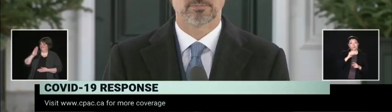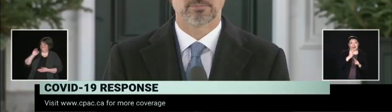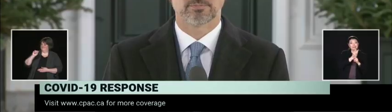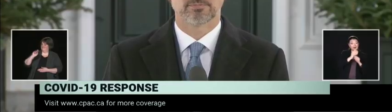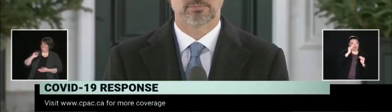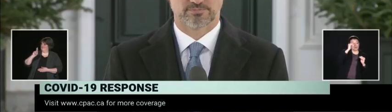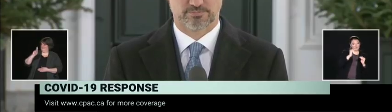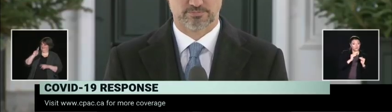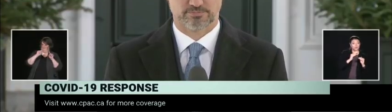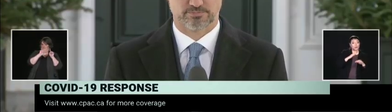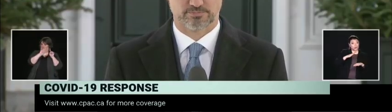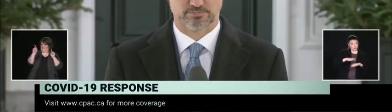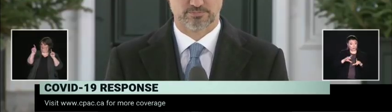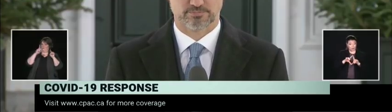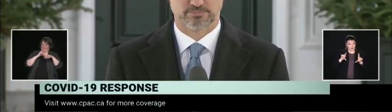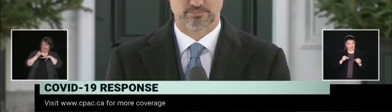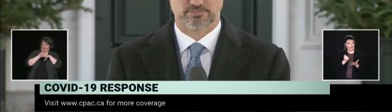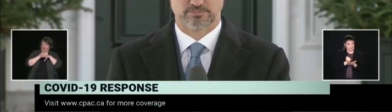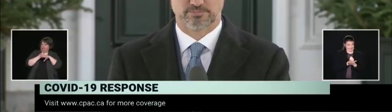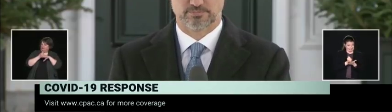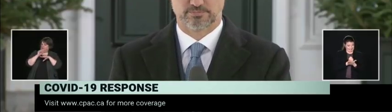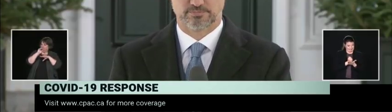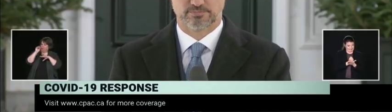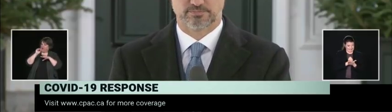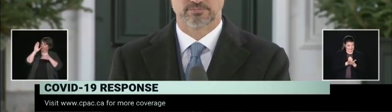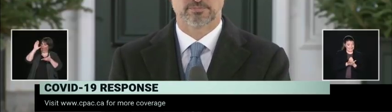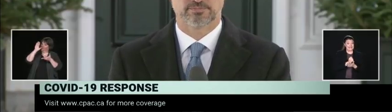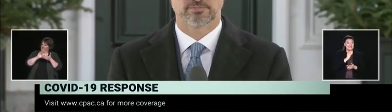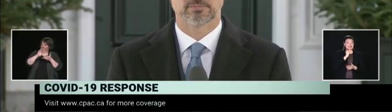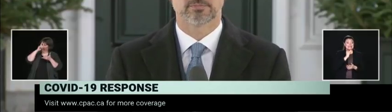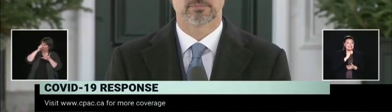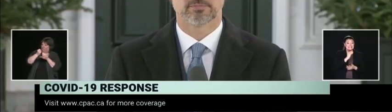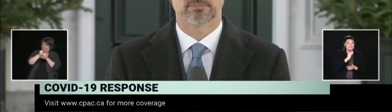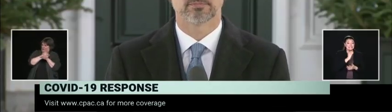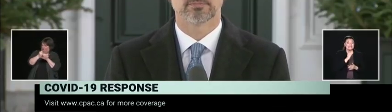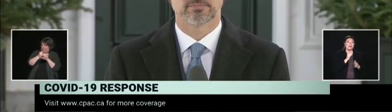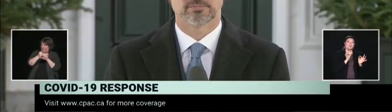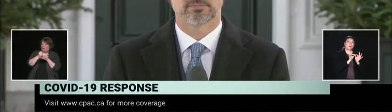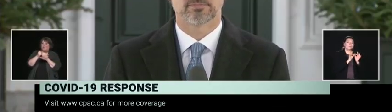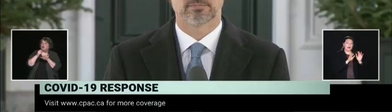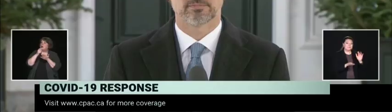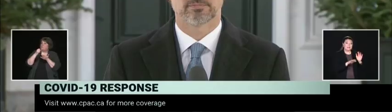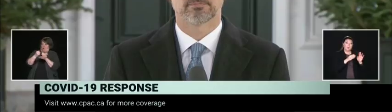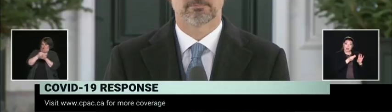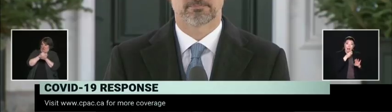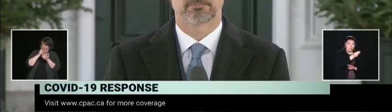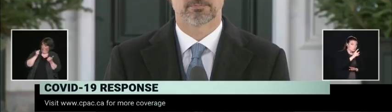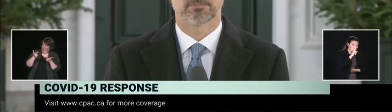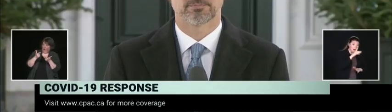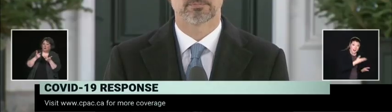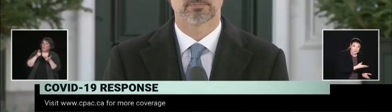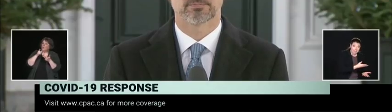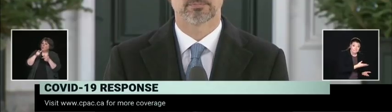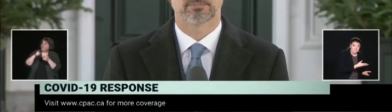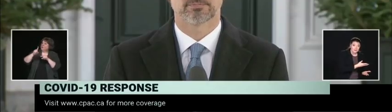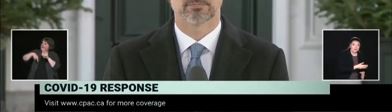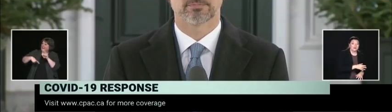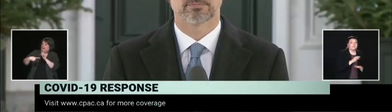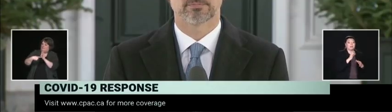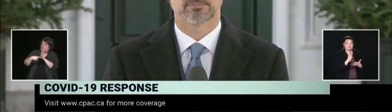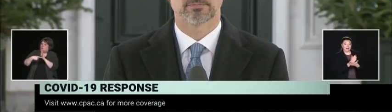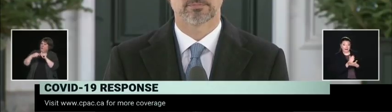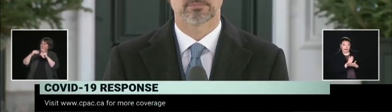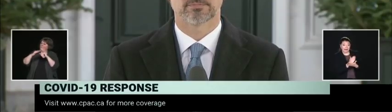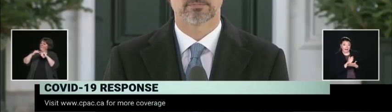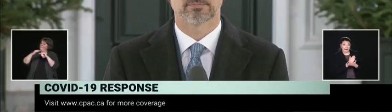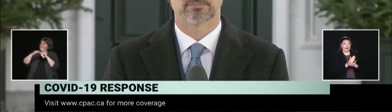crédit, mais c'est seulement pour les personnes incapables de payer le montant minimum, et c'est seulement pour la période où elles ne peuvent pas le payer. Et pendant